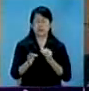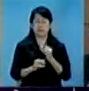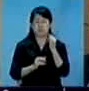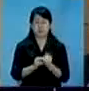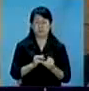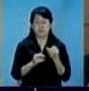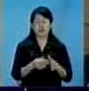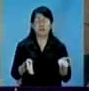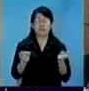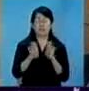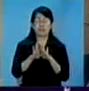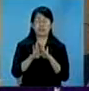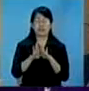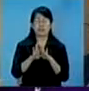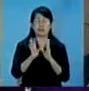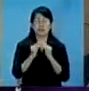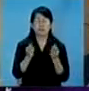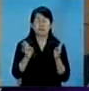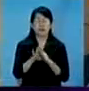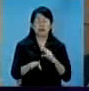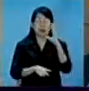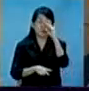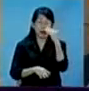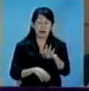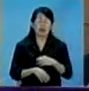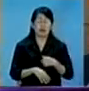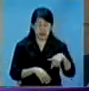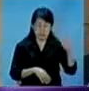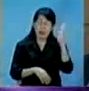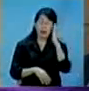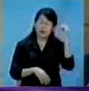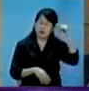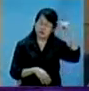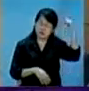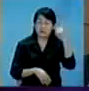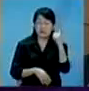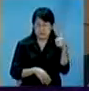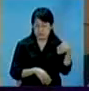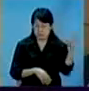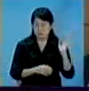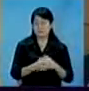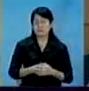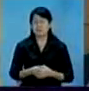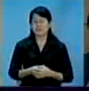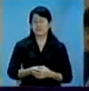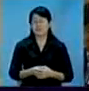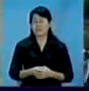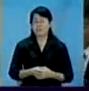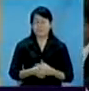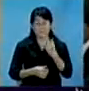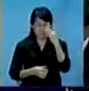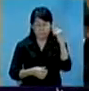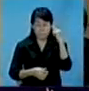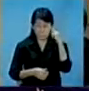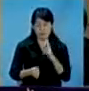การปิดประชุมเพราะเวลาดึกผมก็บอกว่าขอให้นอนหลับฝันดีก็แล้วกันเพราะว่าสิ่งที่น